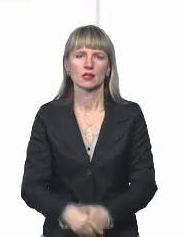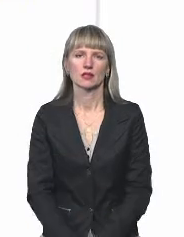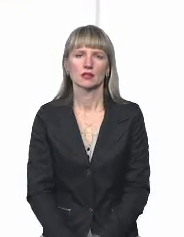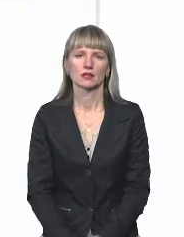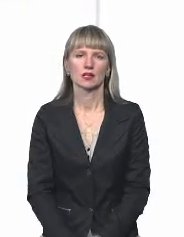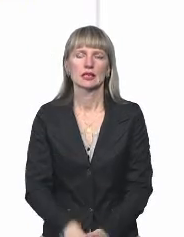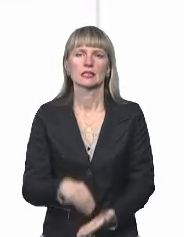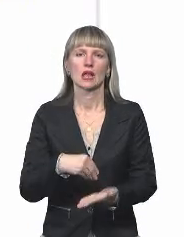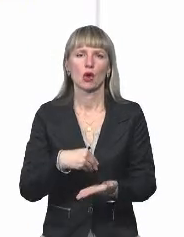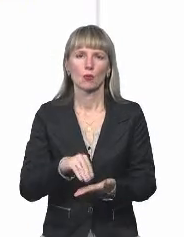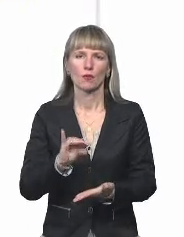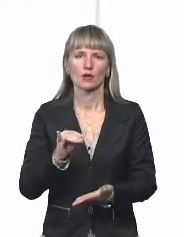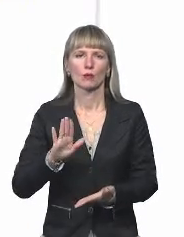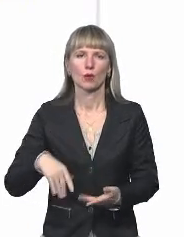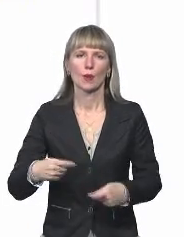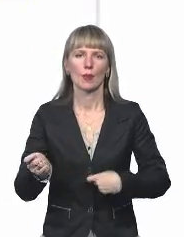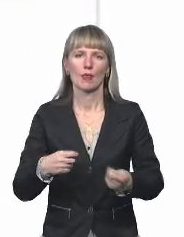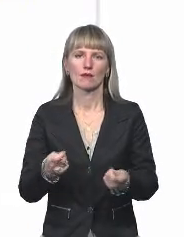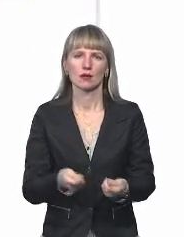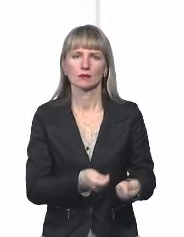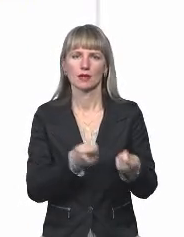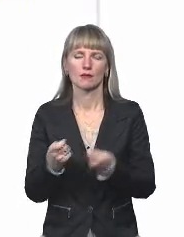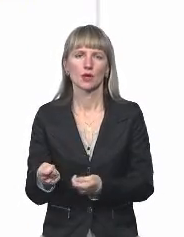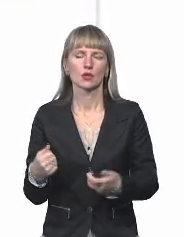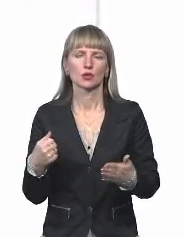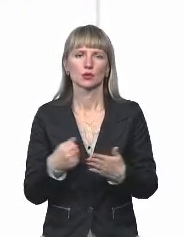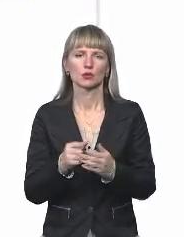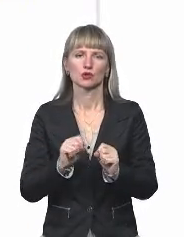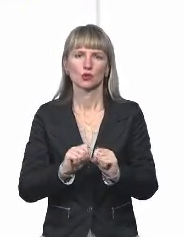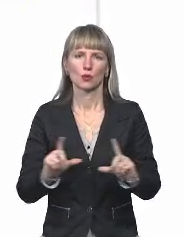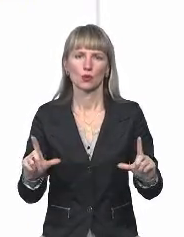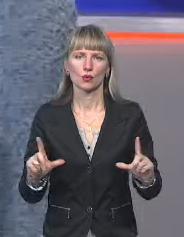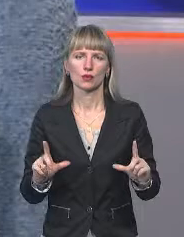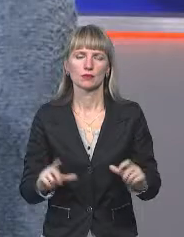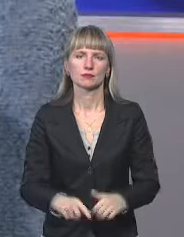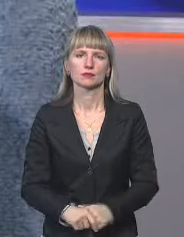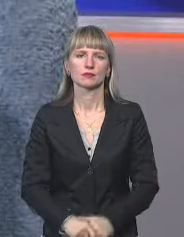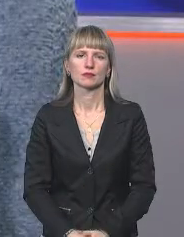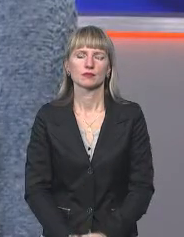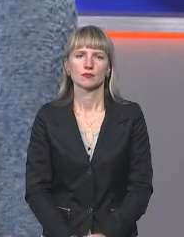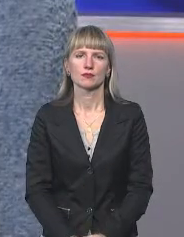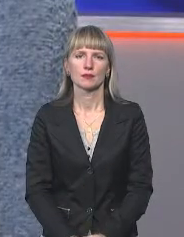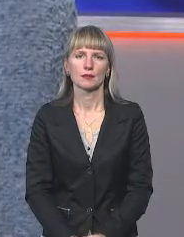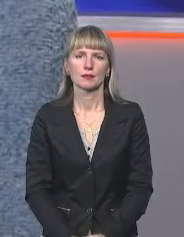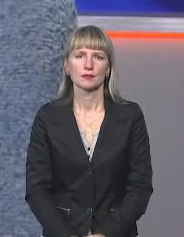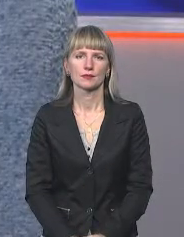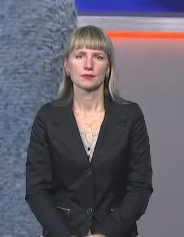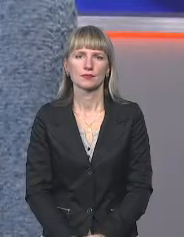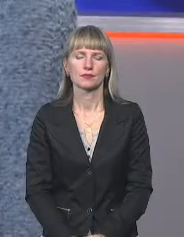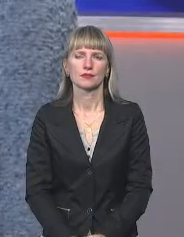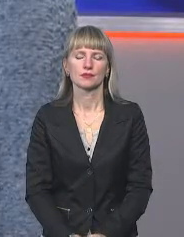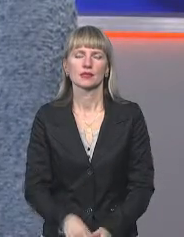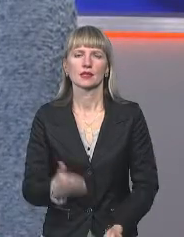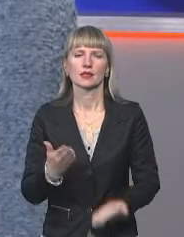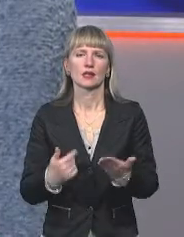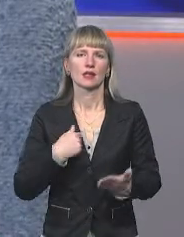їх закуповує, і потім товари доставляються до школи. Власне, от